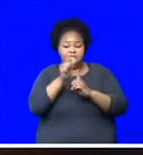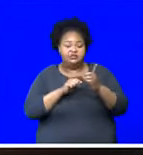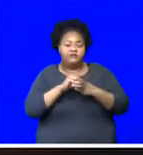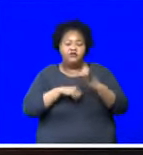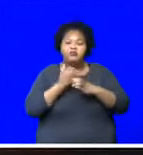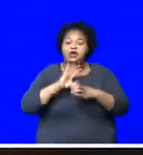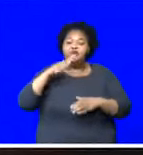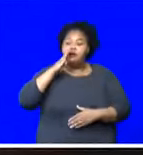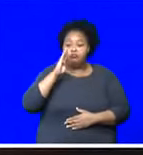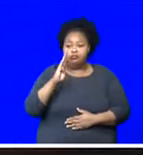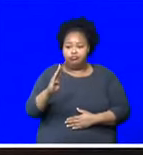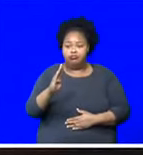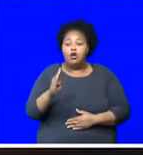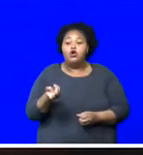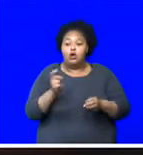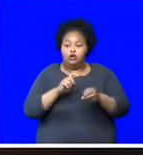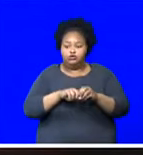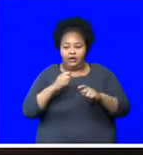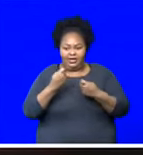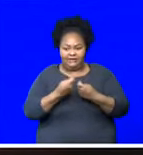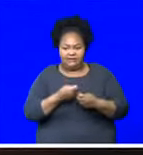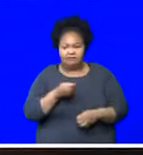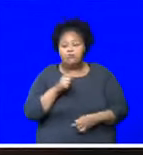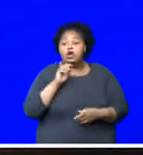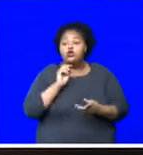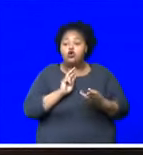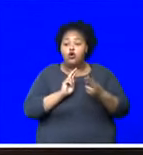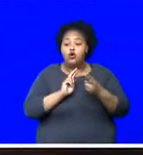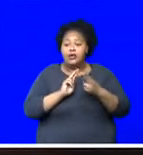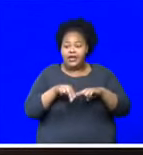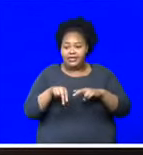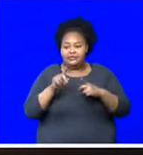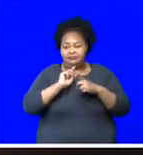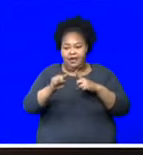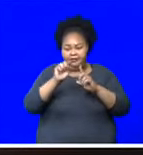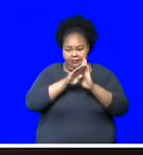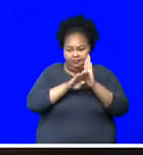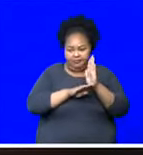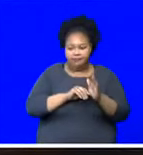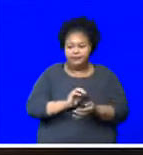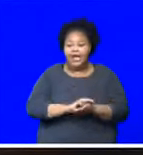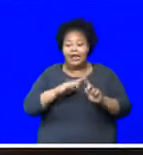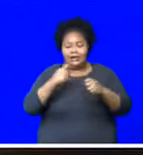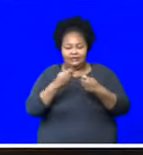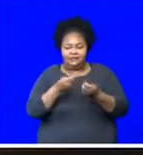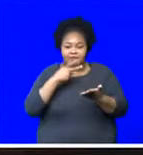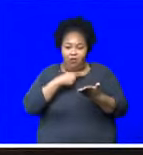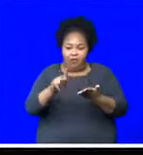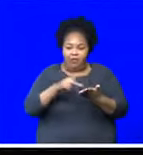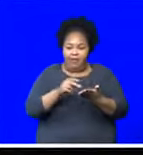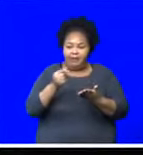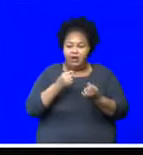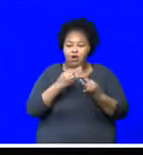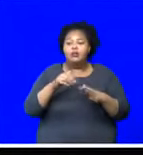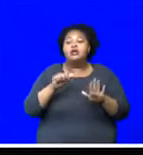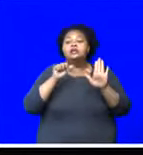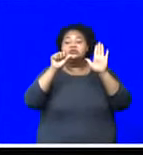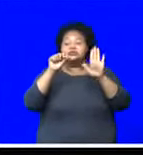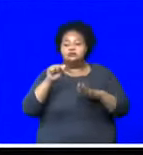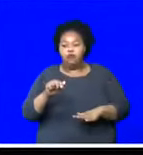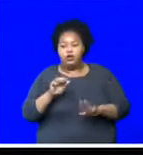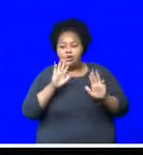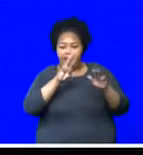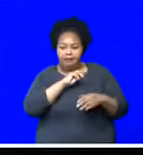lase-Belgium utawudlalela yona i-Inter Milan isizini yinye letako. Inter Milan ukubheka ukuthi ibhadale imali